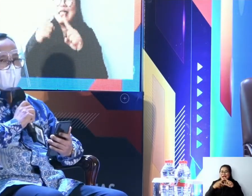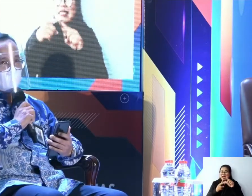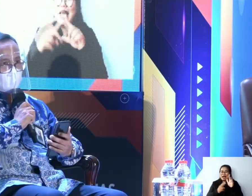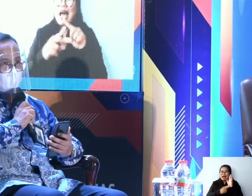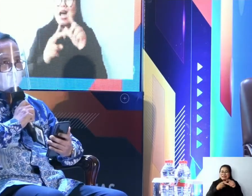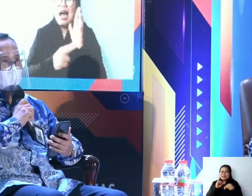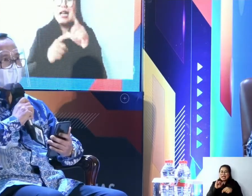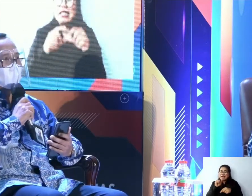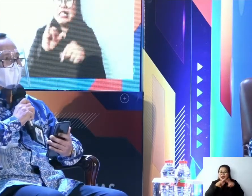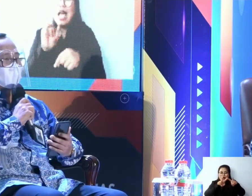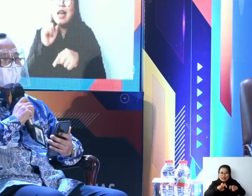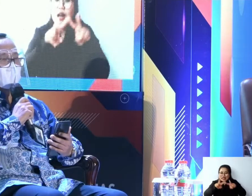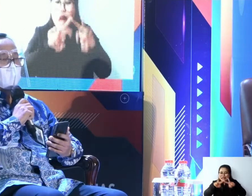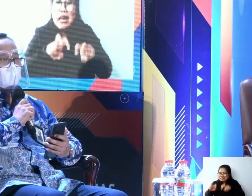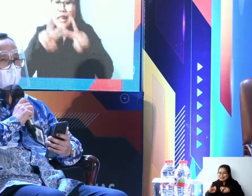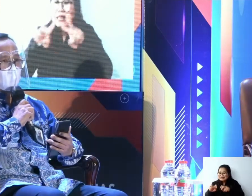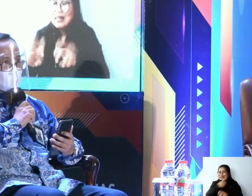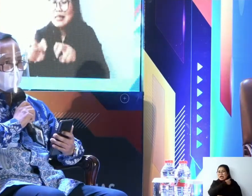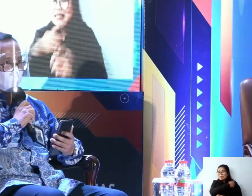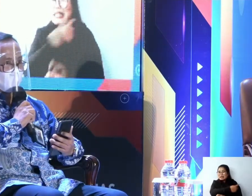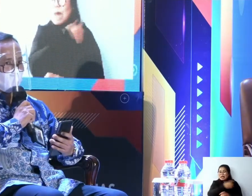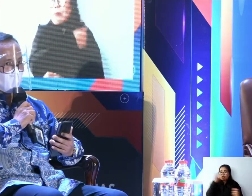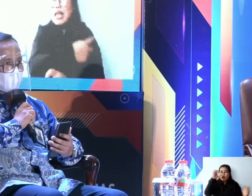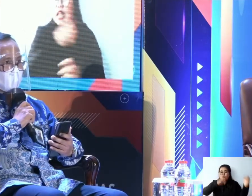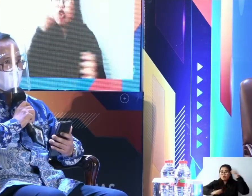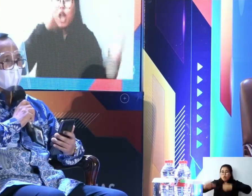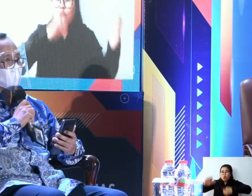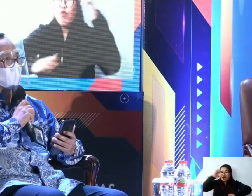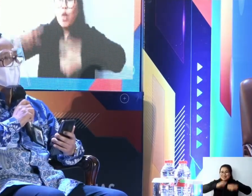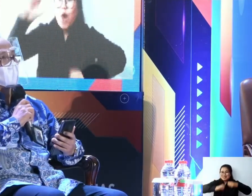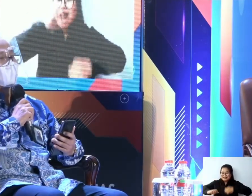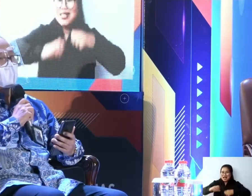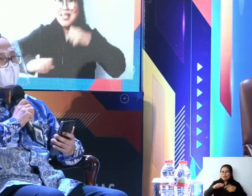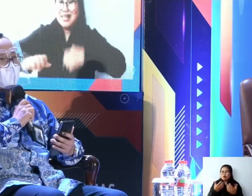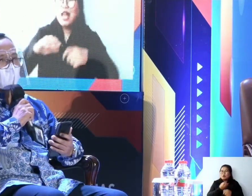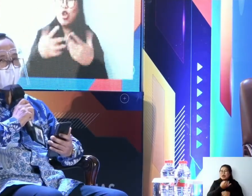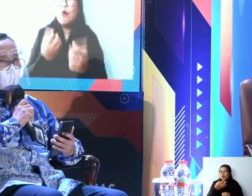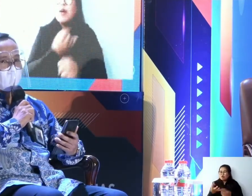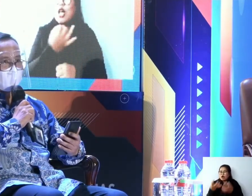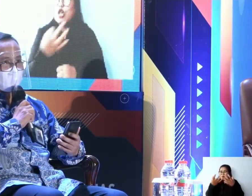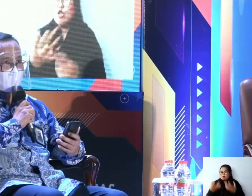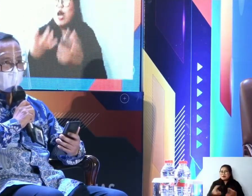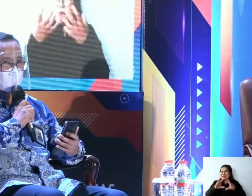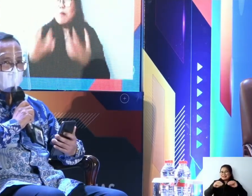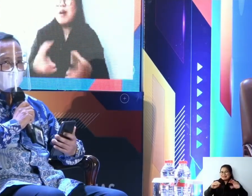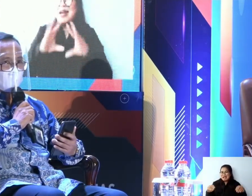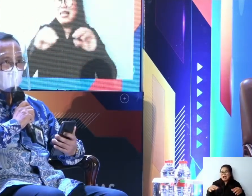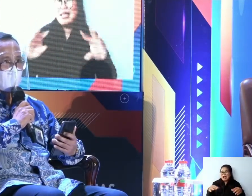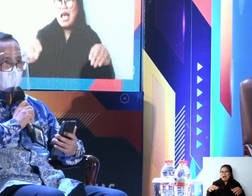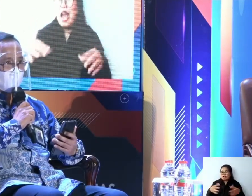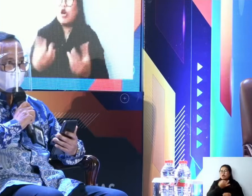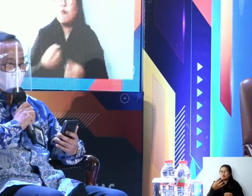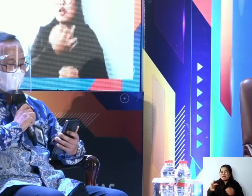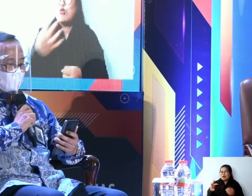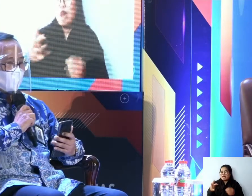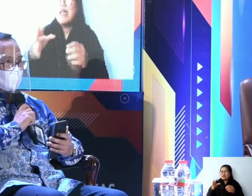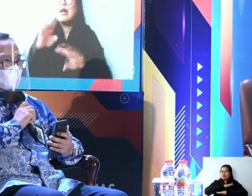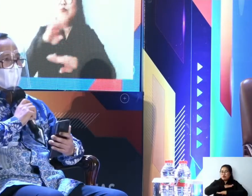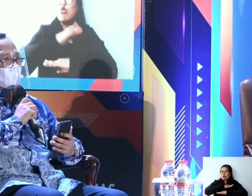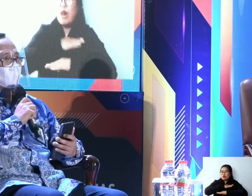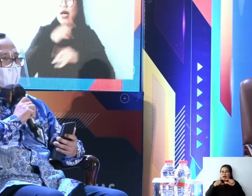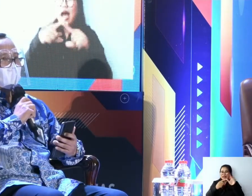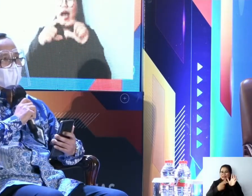evaluasi jabatan dan kemudian penghitungan beban kerja dan penghitungan kebutuhan ASN kembali